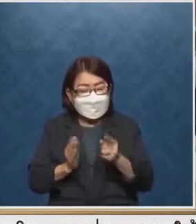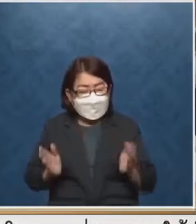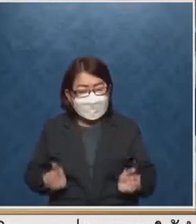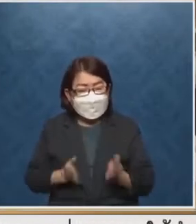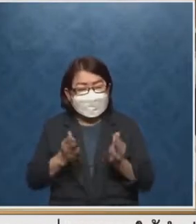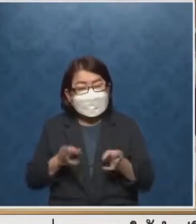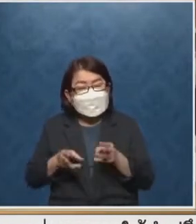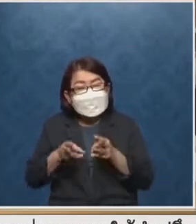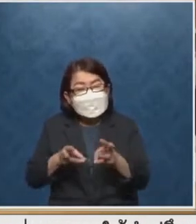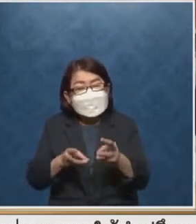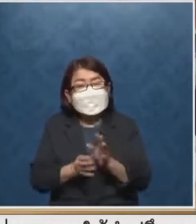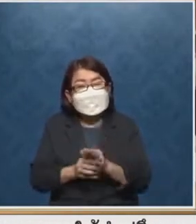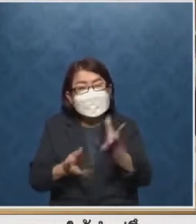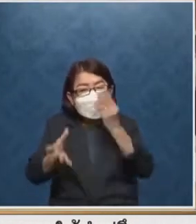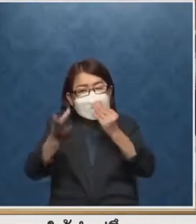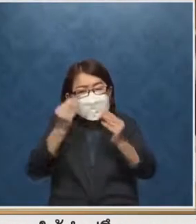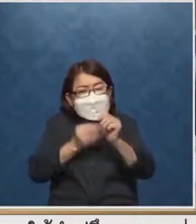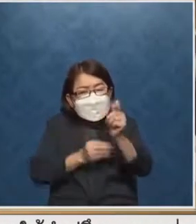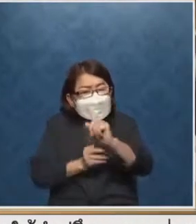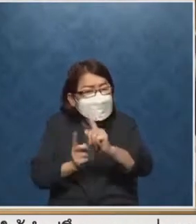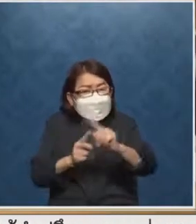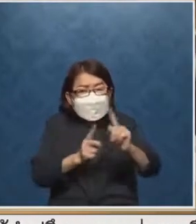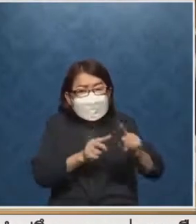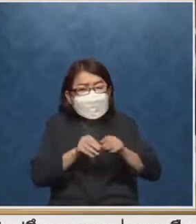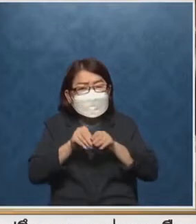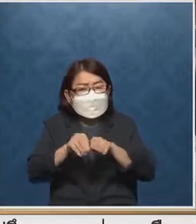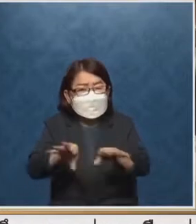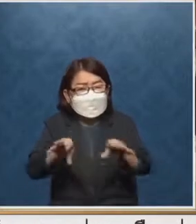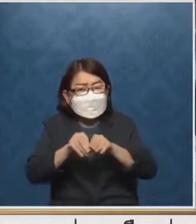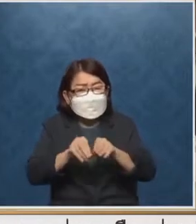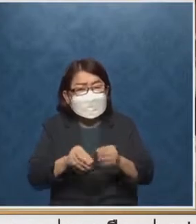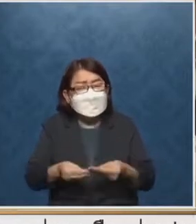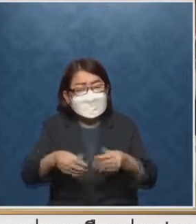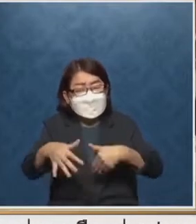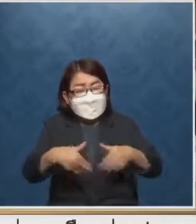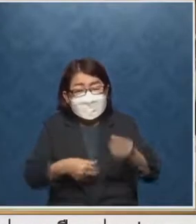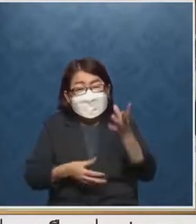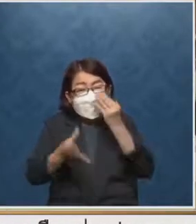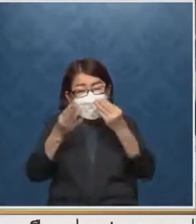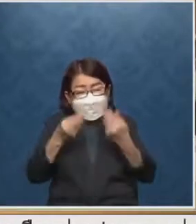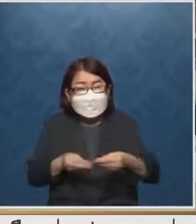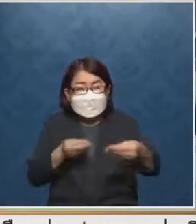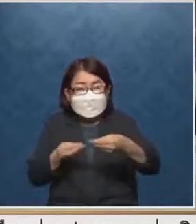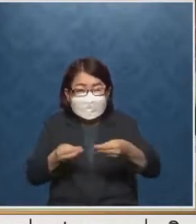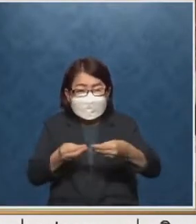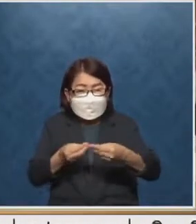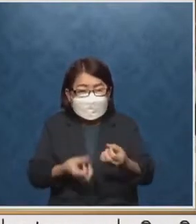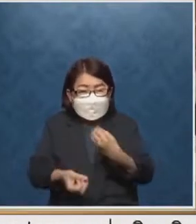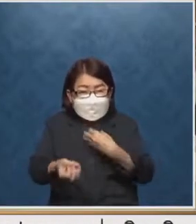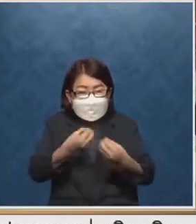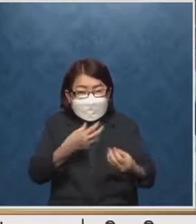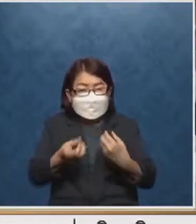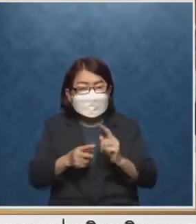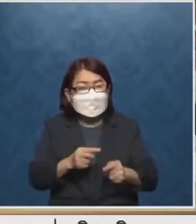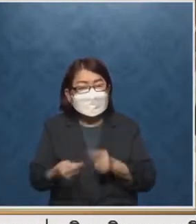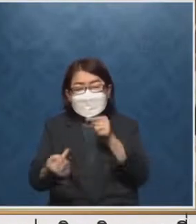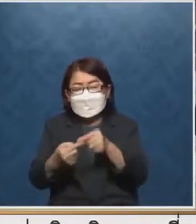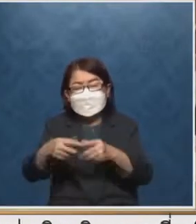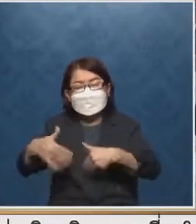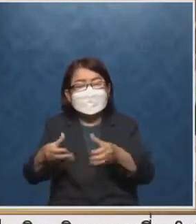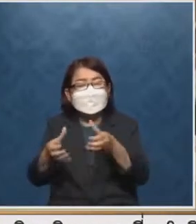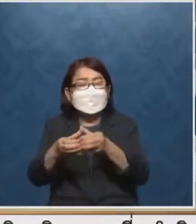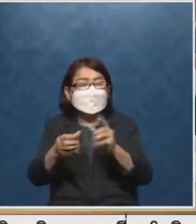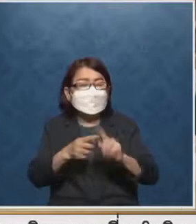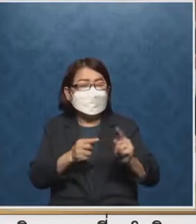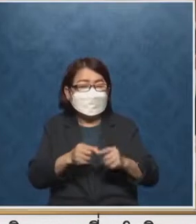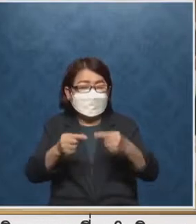การสื่อสารกับสังคมให้เกิดการรับรู้และมีส่วนร่วมของประชาชนในทุกกลุ่มเป้าหมายมีร